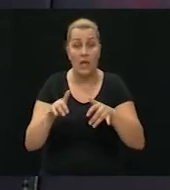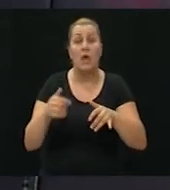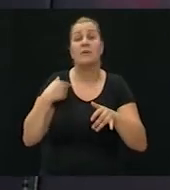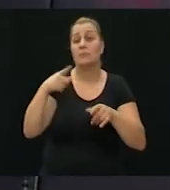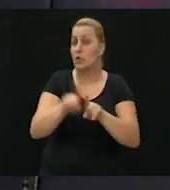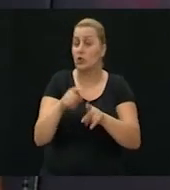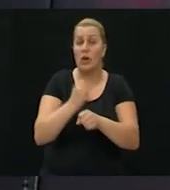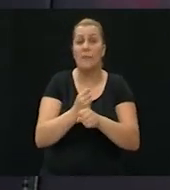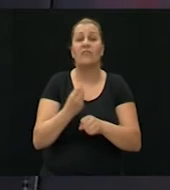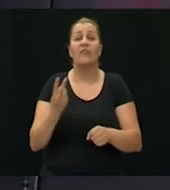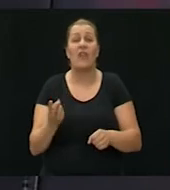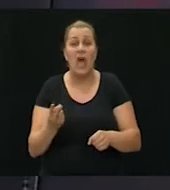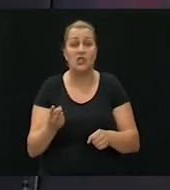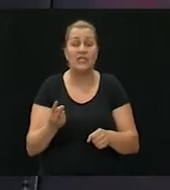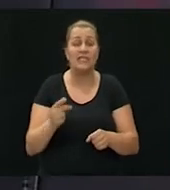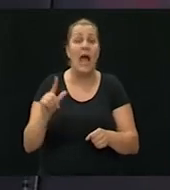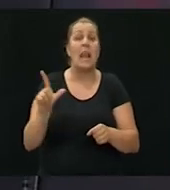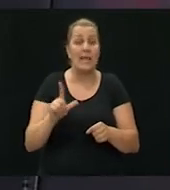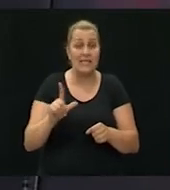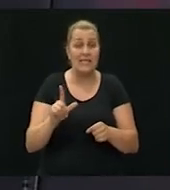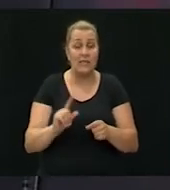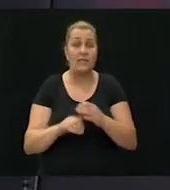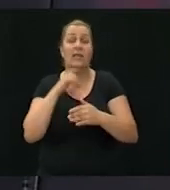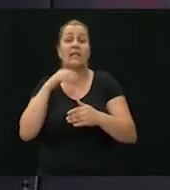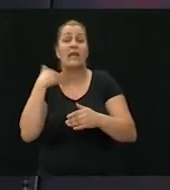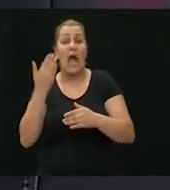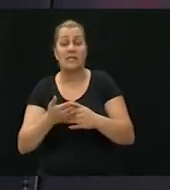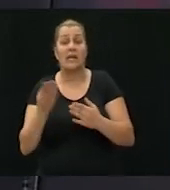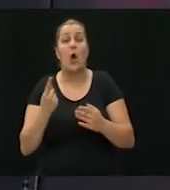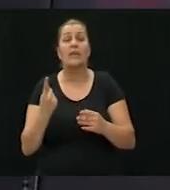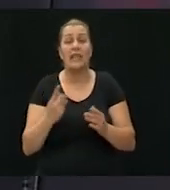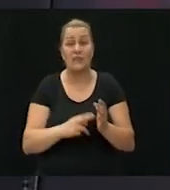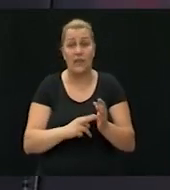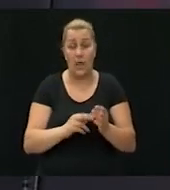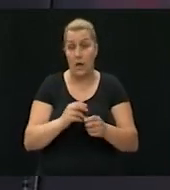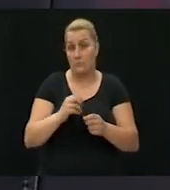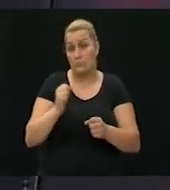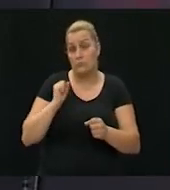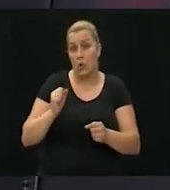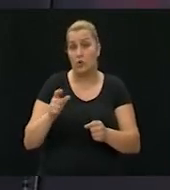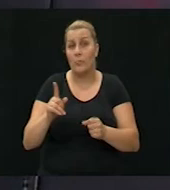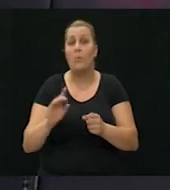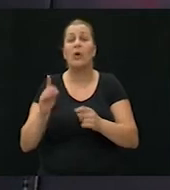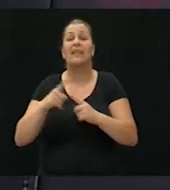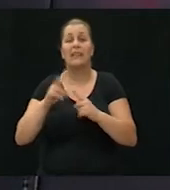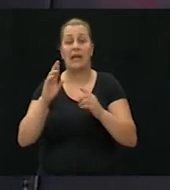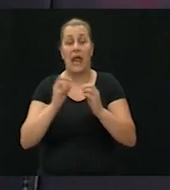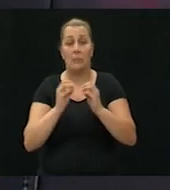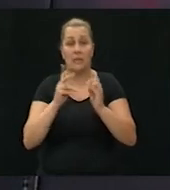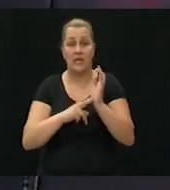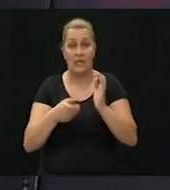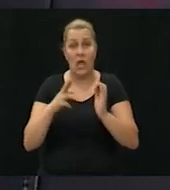na Vlaštici i na Lisu i kasnije kao interventna manje više postrojba gore po Trebinskoj